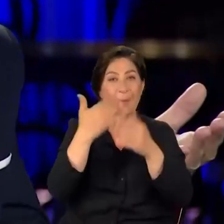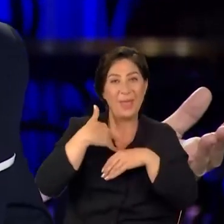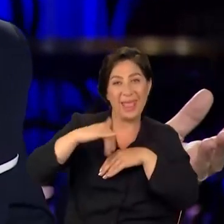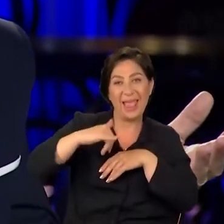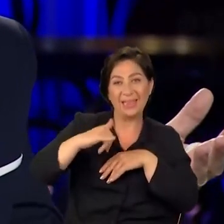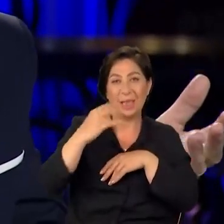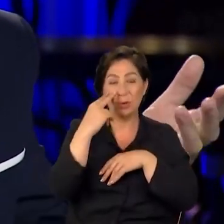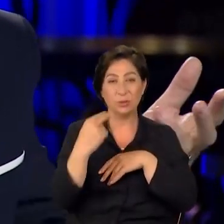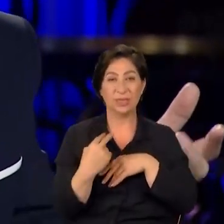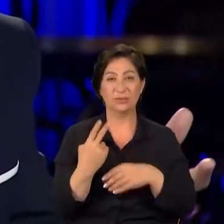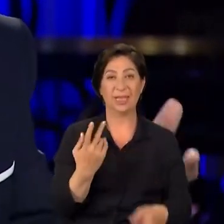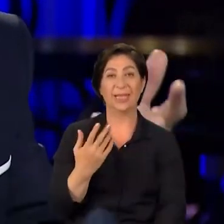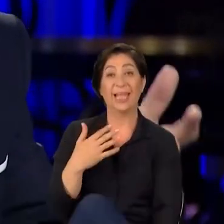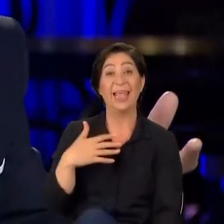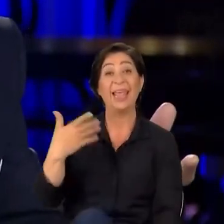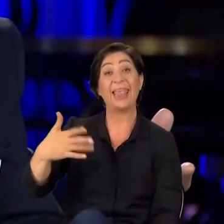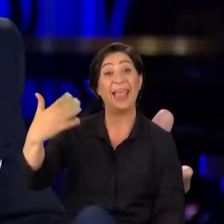yakından gösterecek.